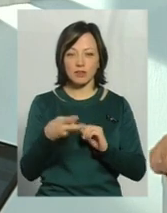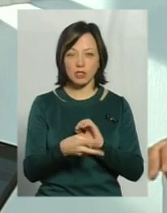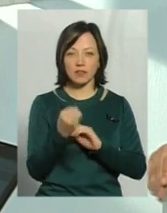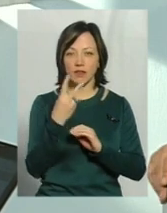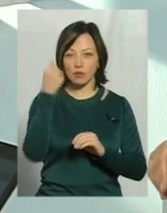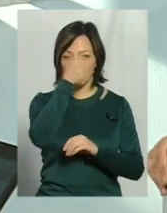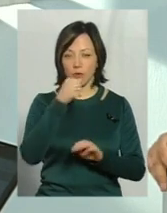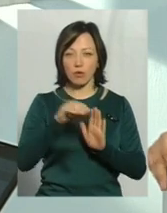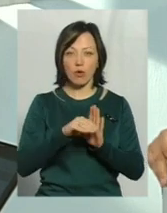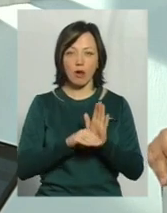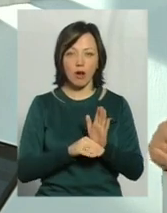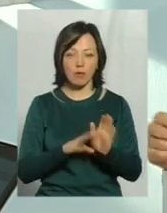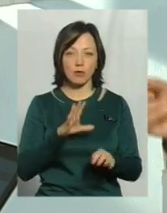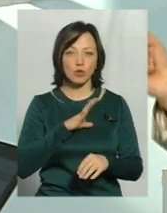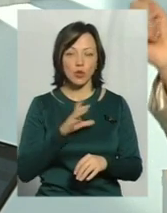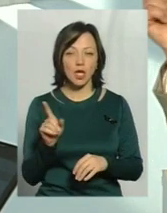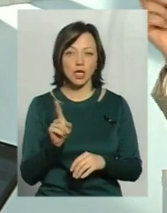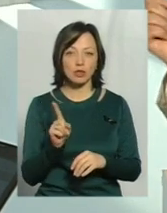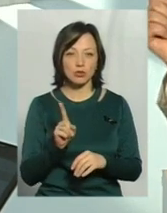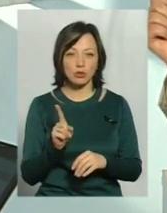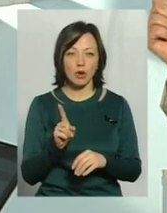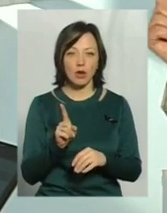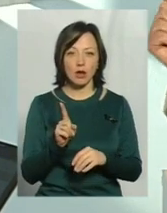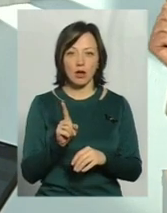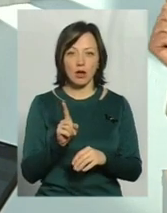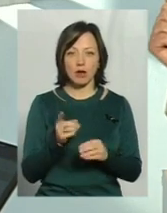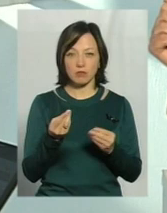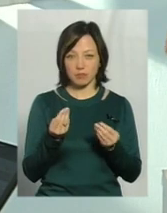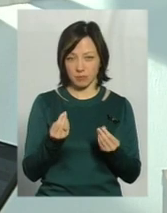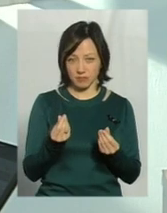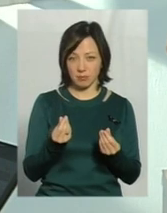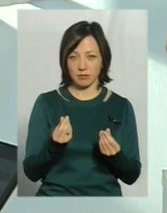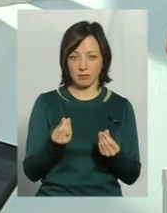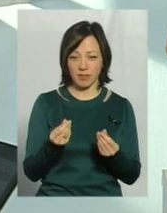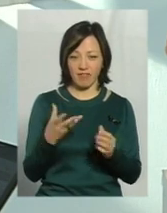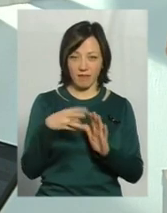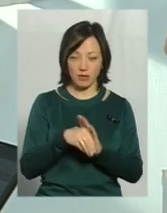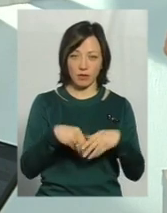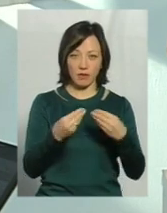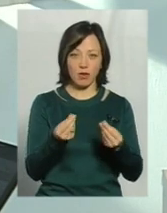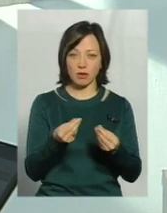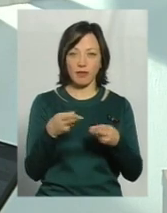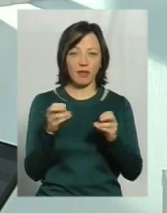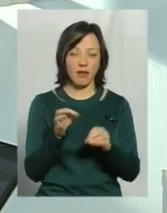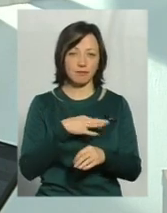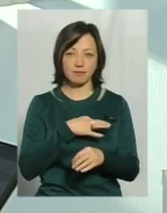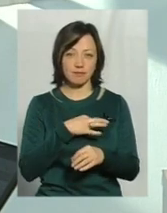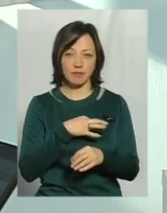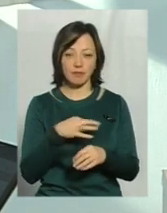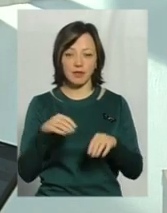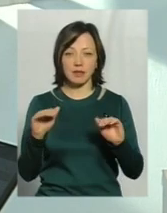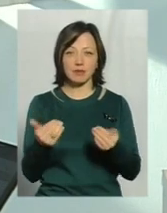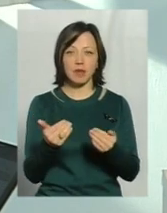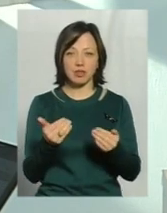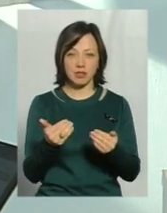така по Кіотському протоколу, що капіталіст давав гроші, скажімо, йому все одно де